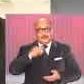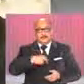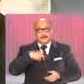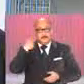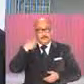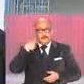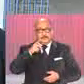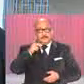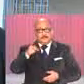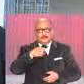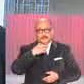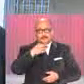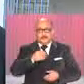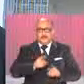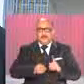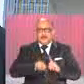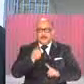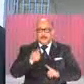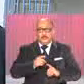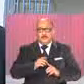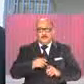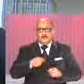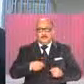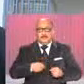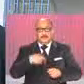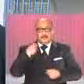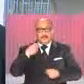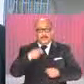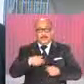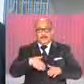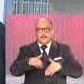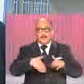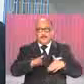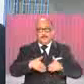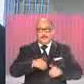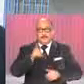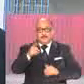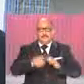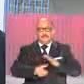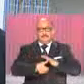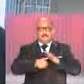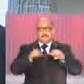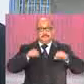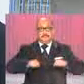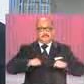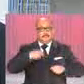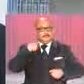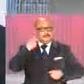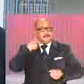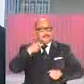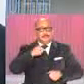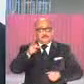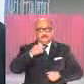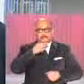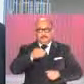اللي عندنا الكل، ونحسنوا في التواتر سير القطارات في ساعات الذروة، نمروا من 15 دقيقة إلى